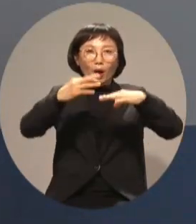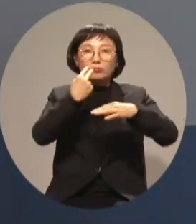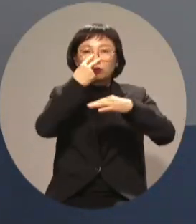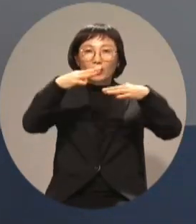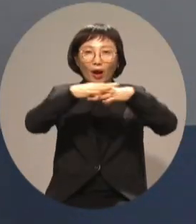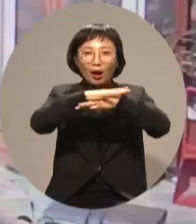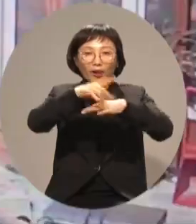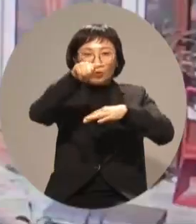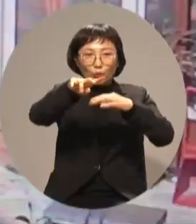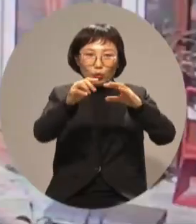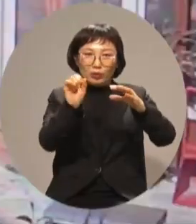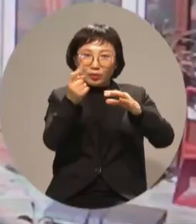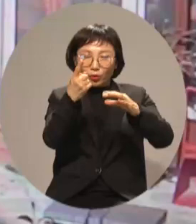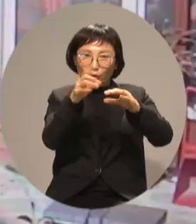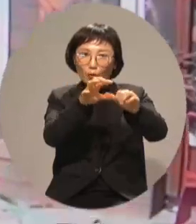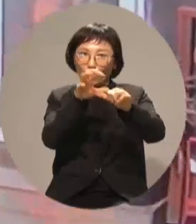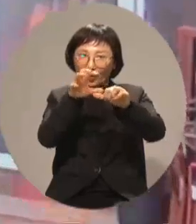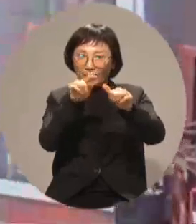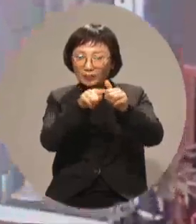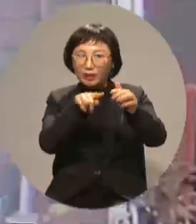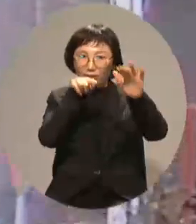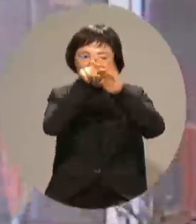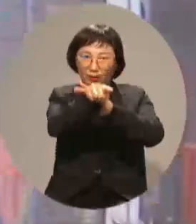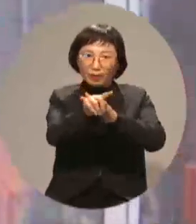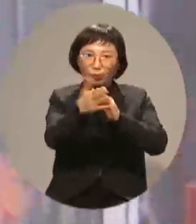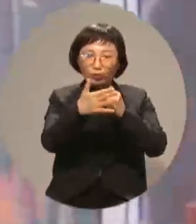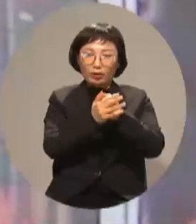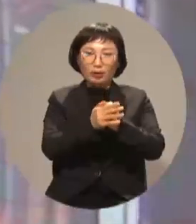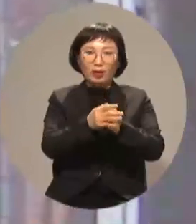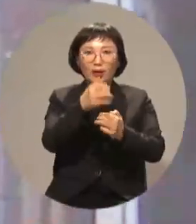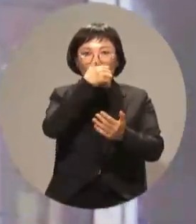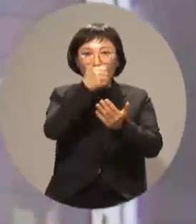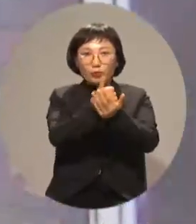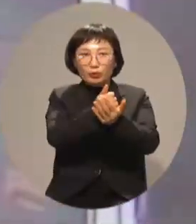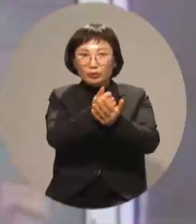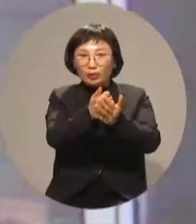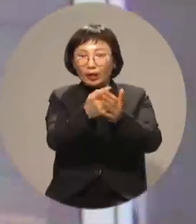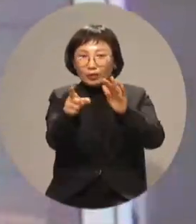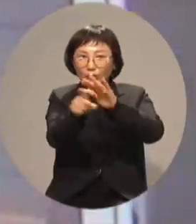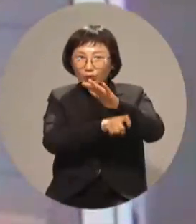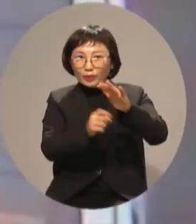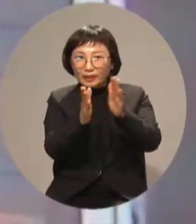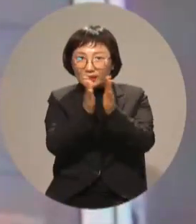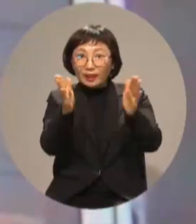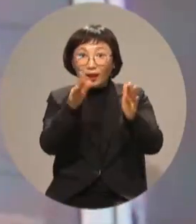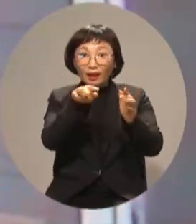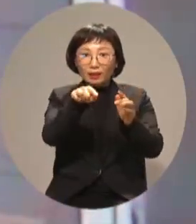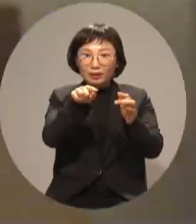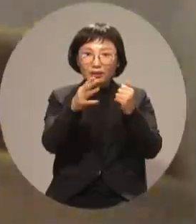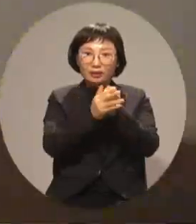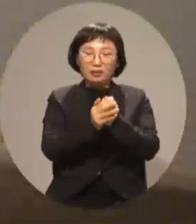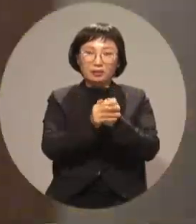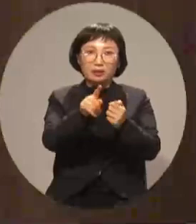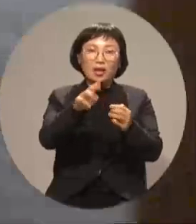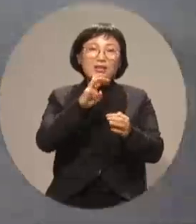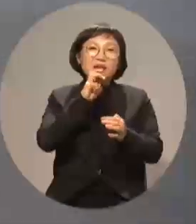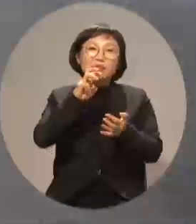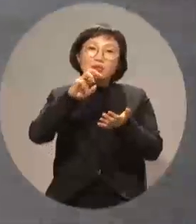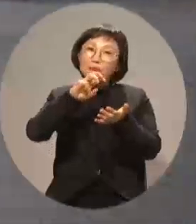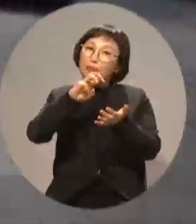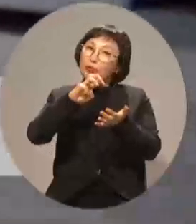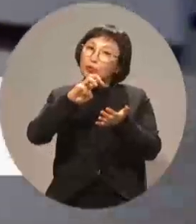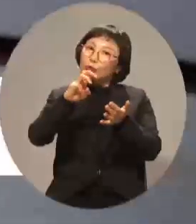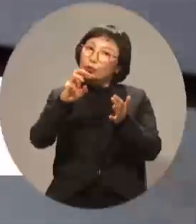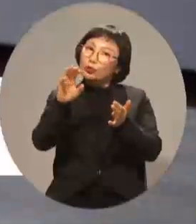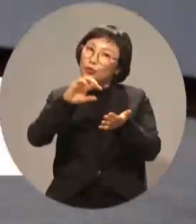풍 으로 삼았습니다 이 남성이 절 2 를 시도한 건 지난 8일 오전 11시쯤 불과 30분도 안되는